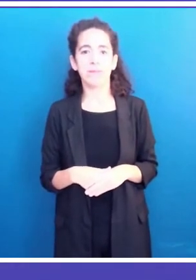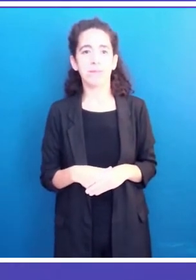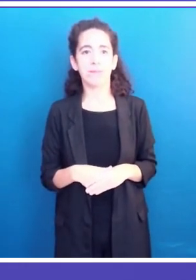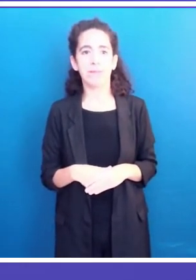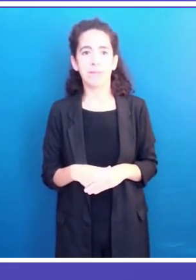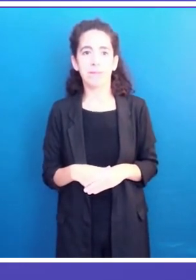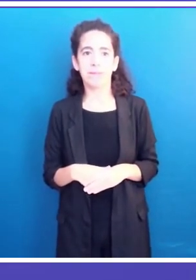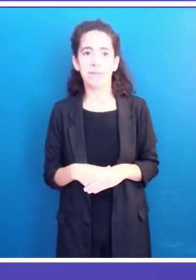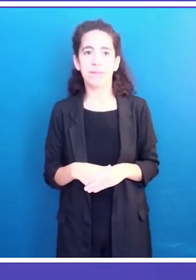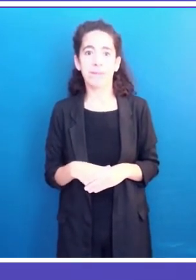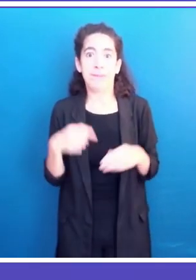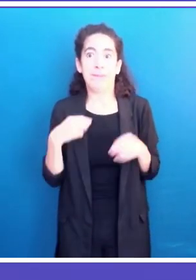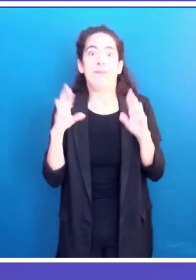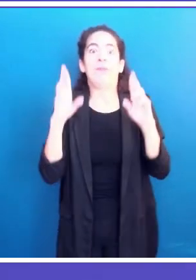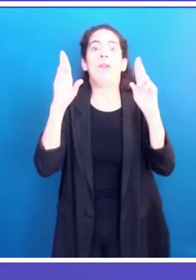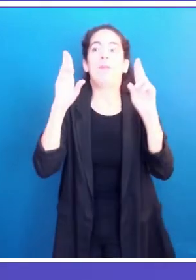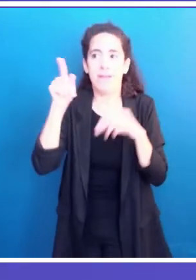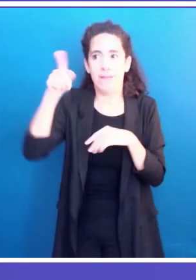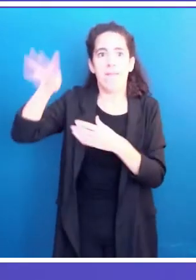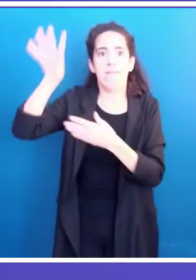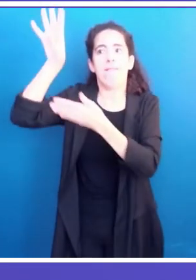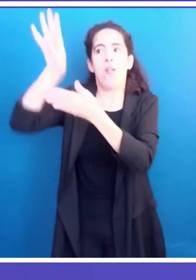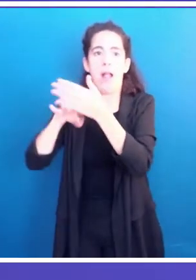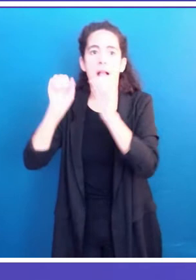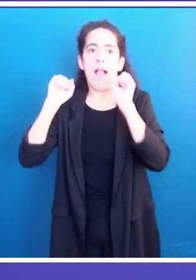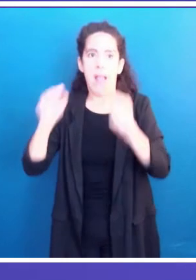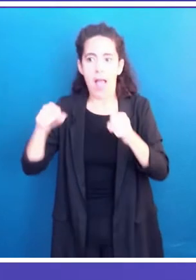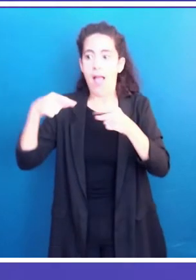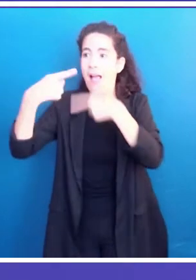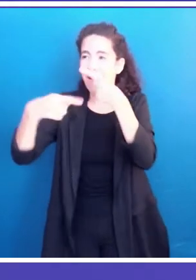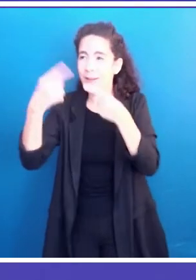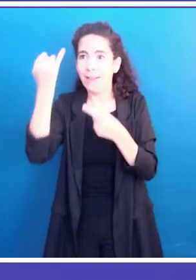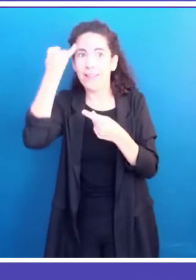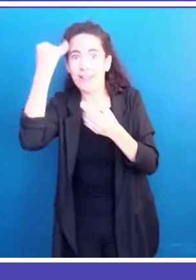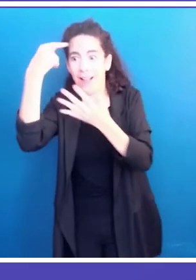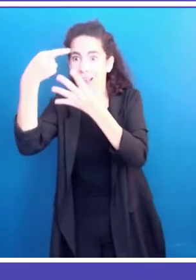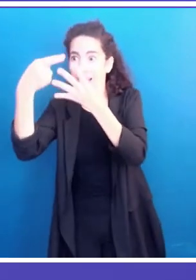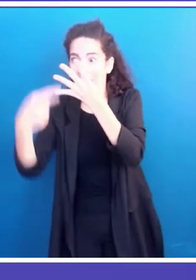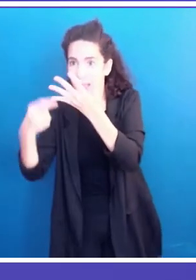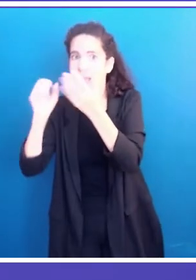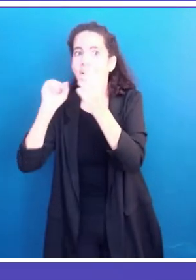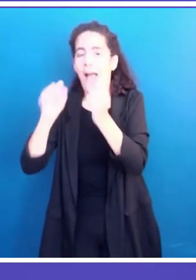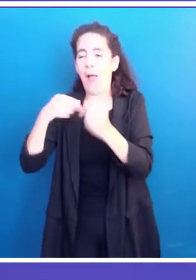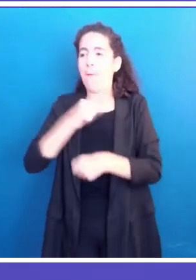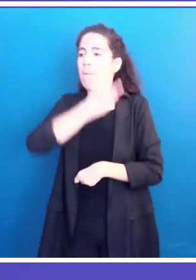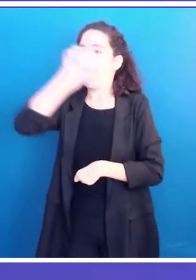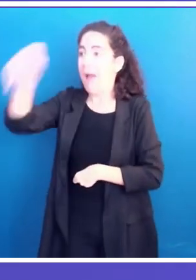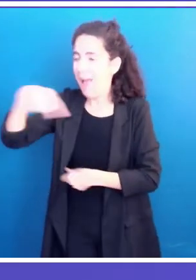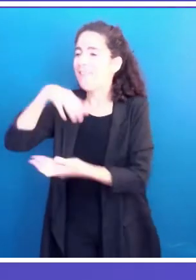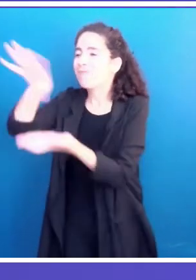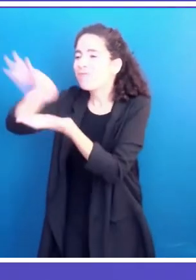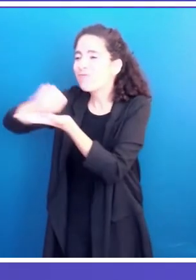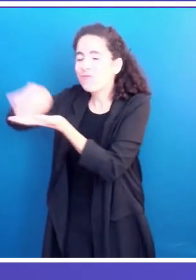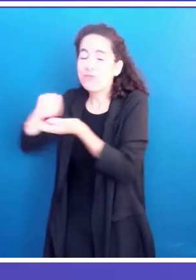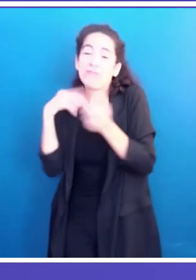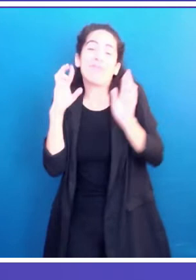المثال الجيد من برشلونة. الآن أعطي الكلمة لنادية لكي تجيب على هذه الأسئلة بشأن التشبيك والمقاربة